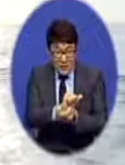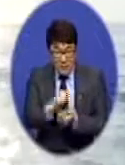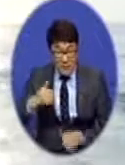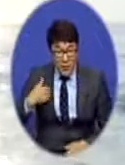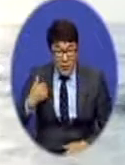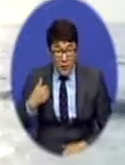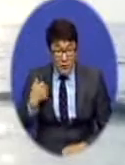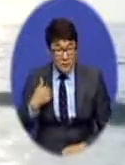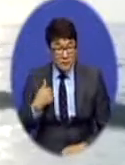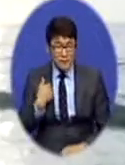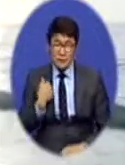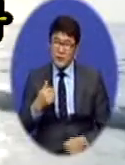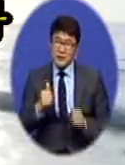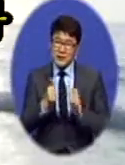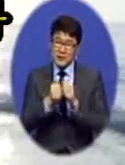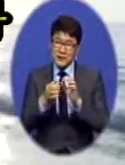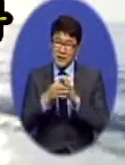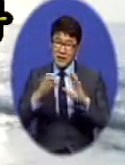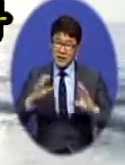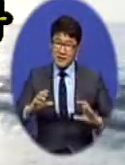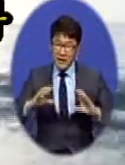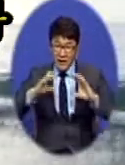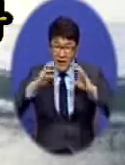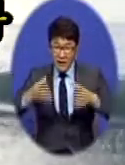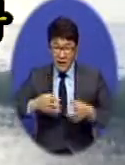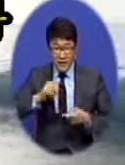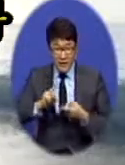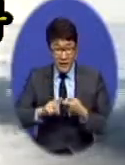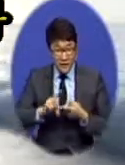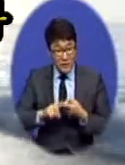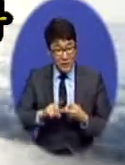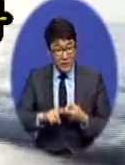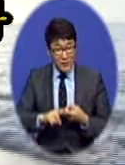의리를 모르고 남자의